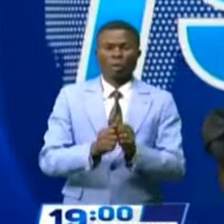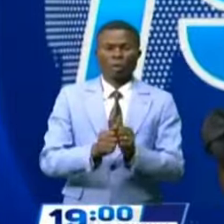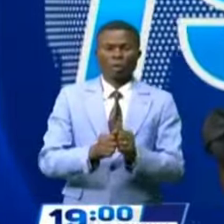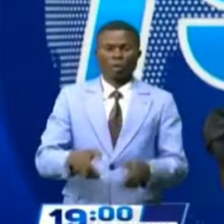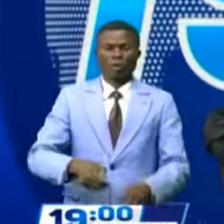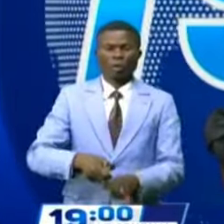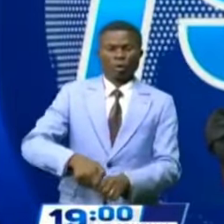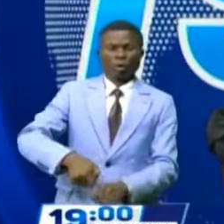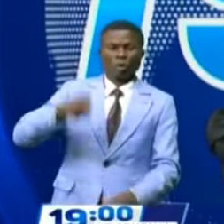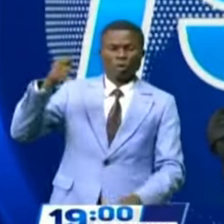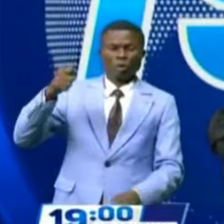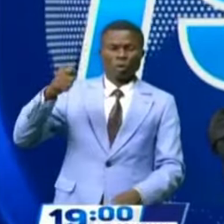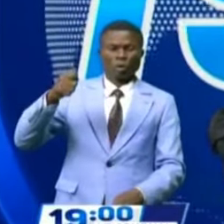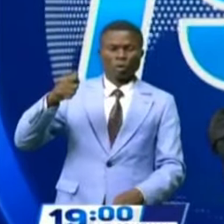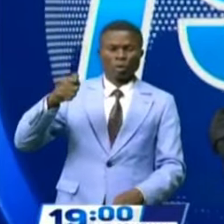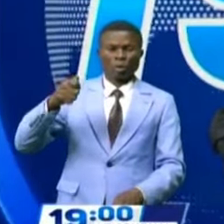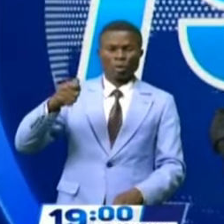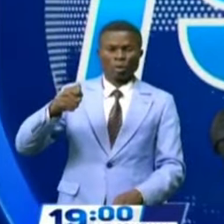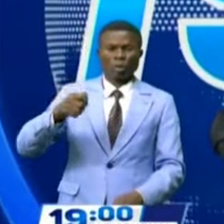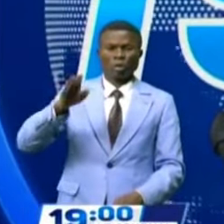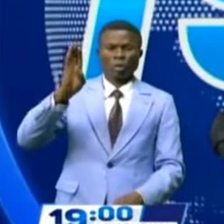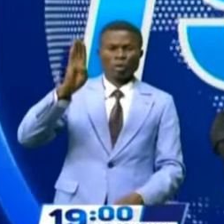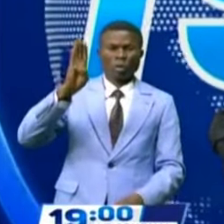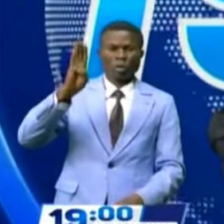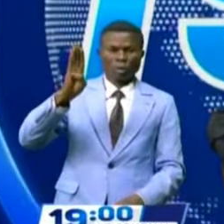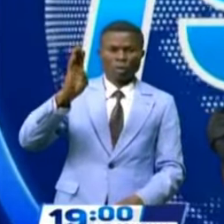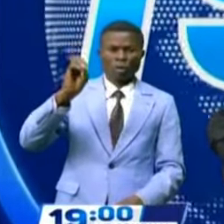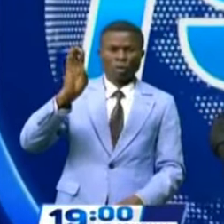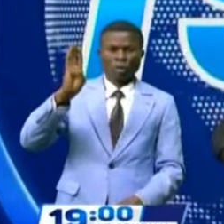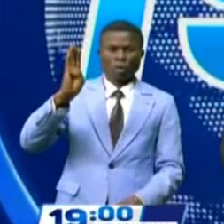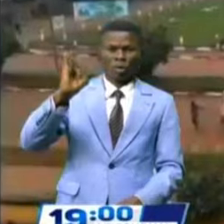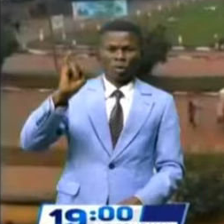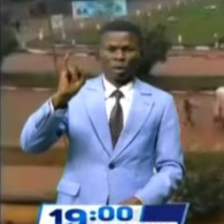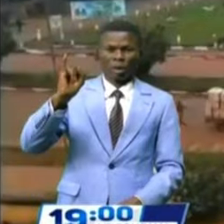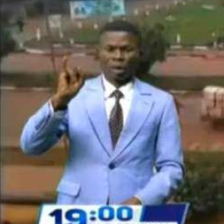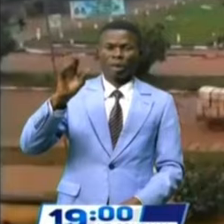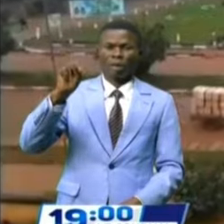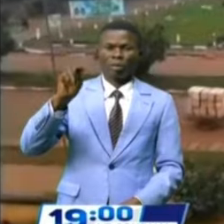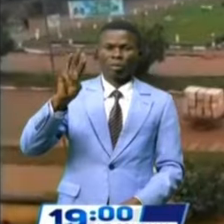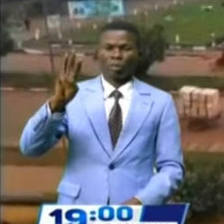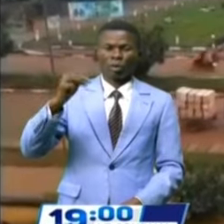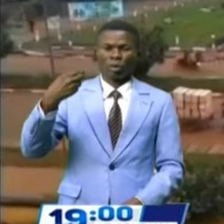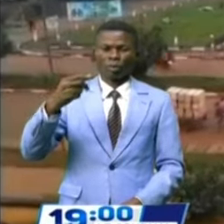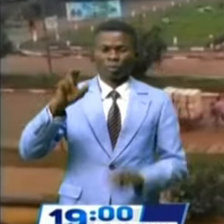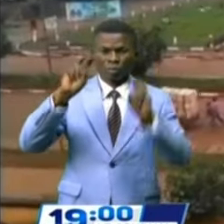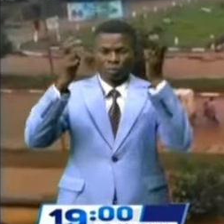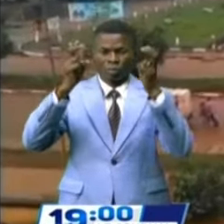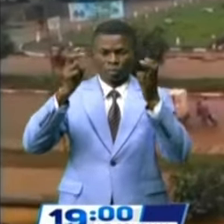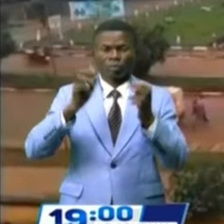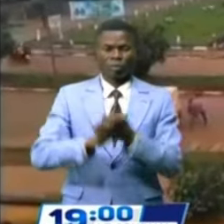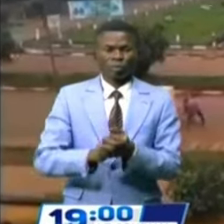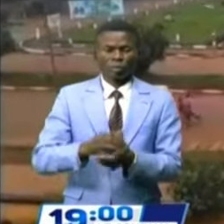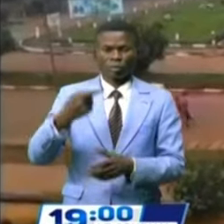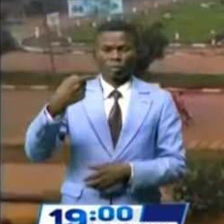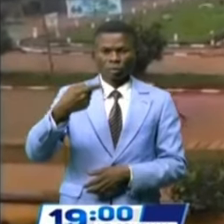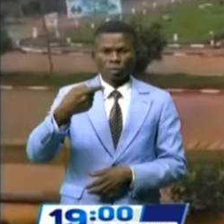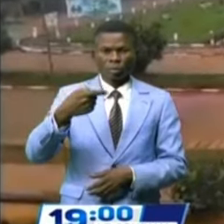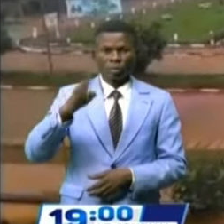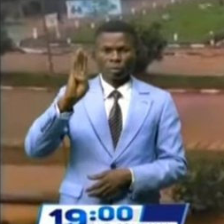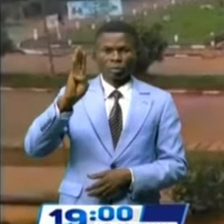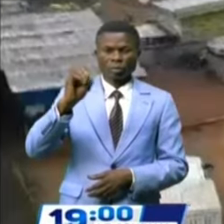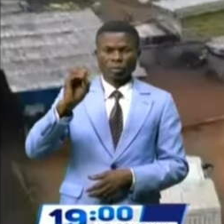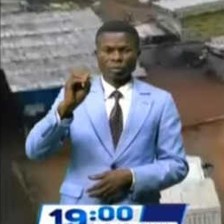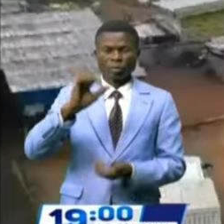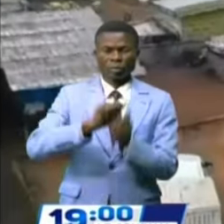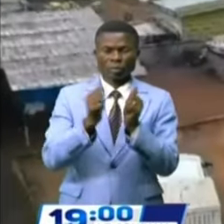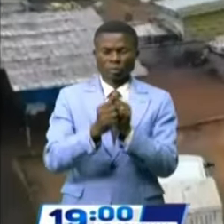centrale hydroélectrique de Mobayimbongo. Suivez. La ville de Bedolite est plongée dans le noir